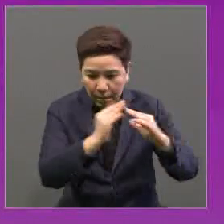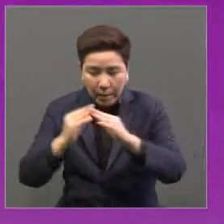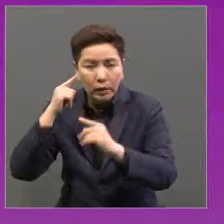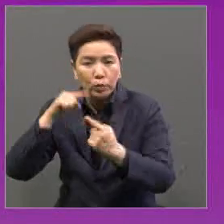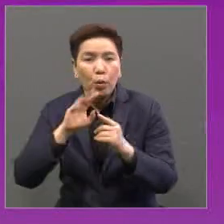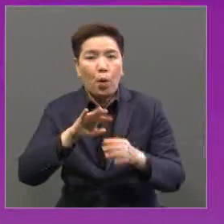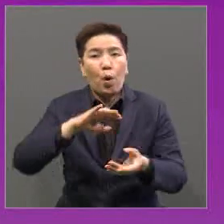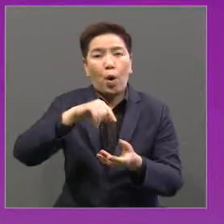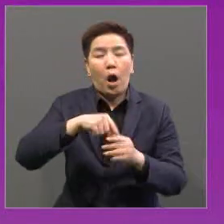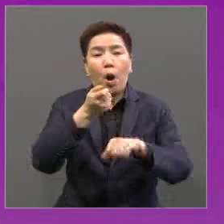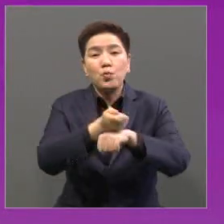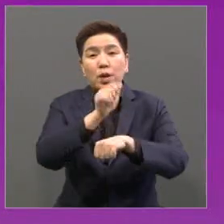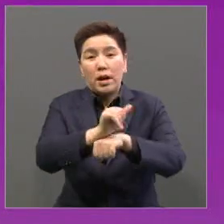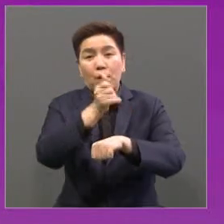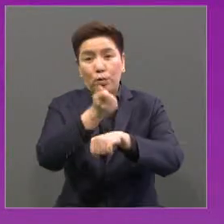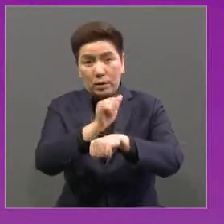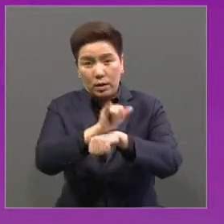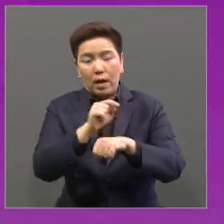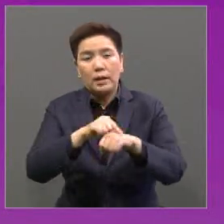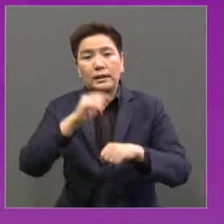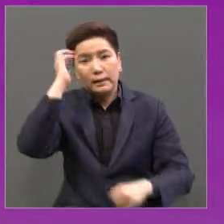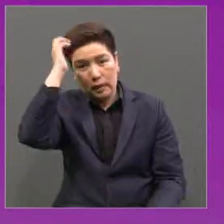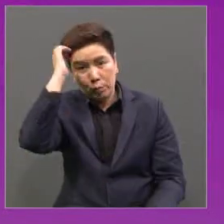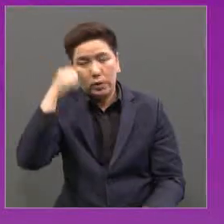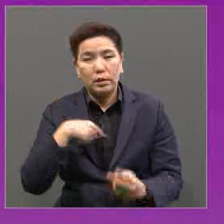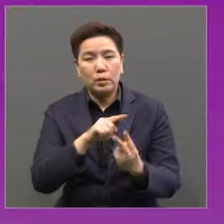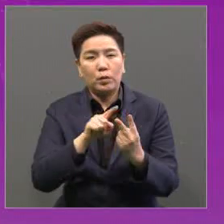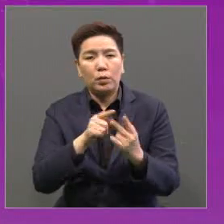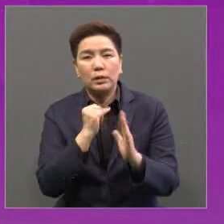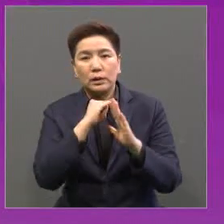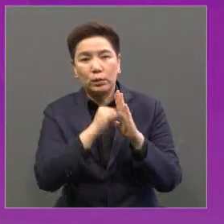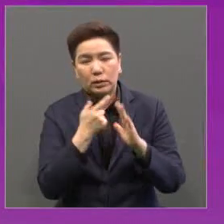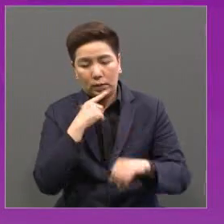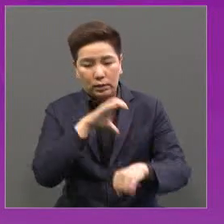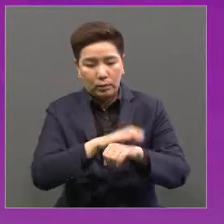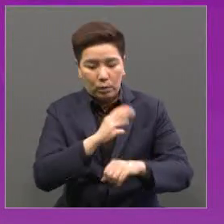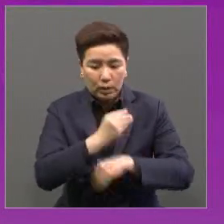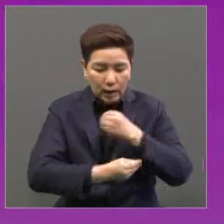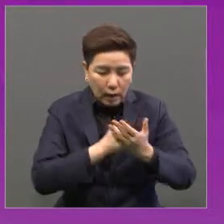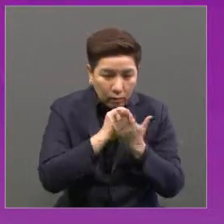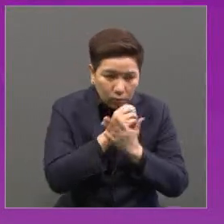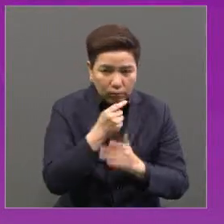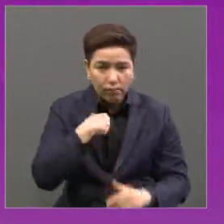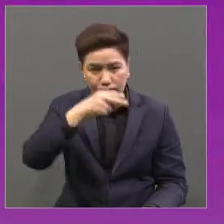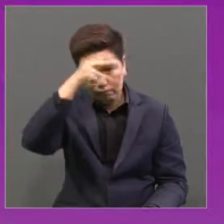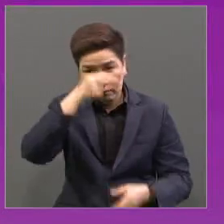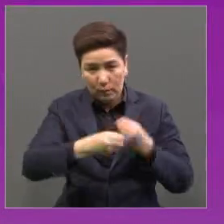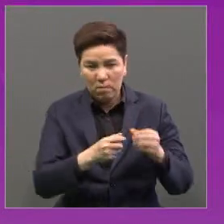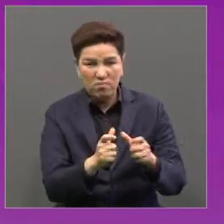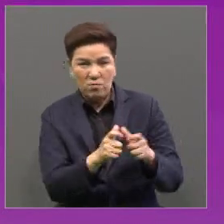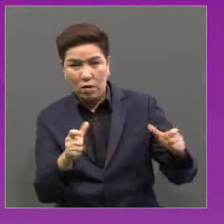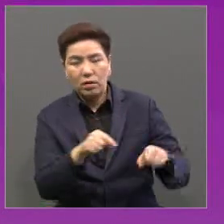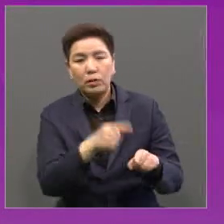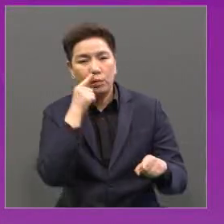ายในจังหวัดพระนครศรีอยุธยาแล้วก็จังหวัดสระบุรีปรากฏว่าจับแก๊งค้ายาเสพติดนี่รายใหญ่เลยนะครับไม่ใช่ร